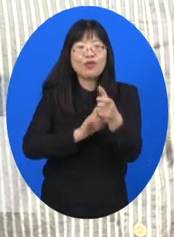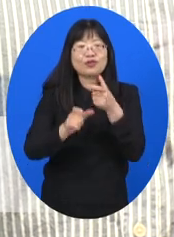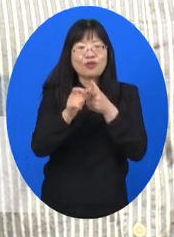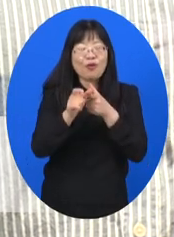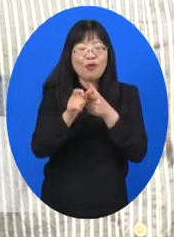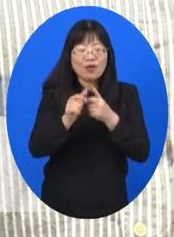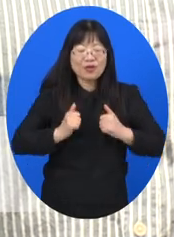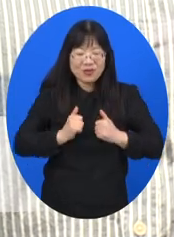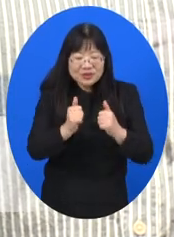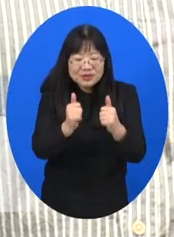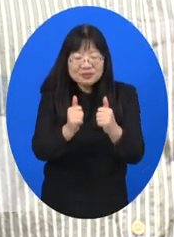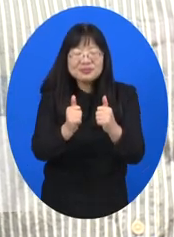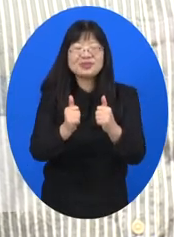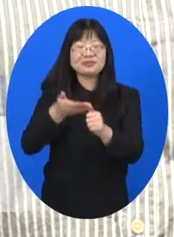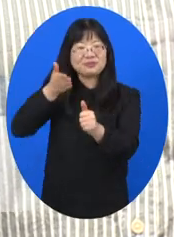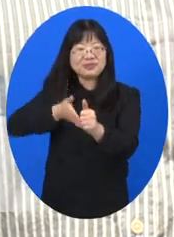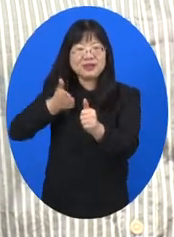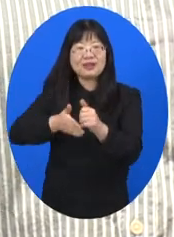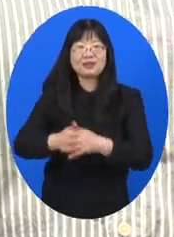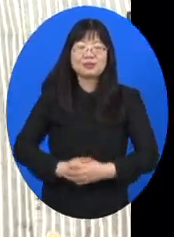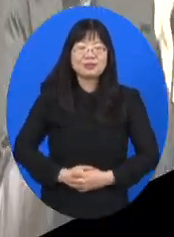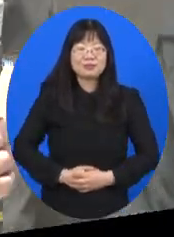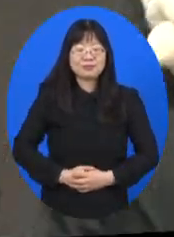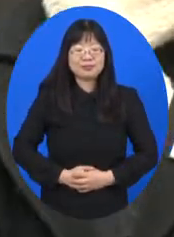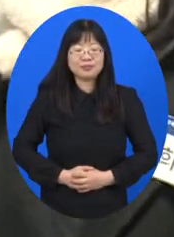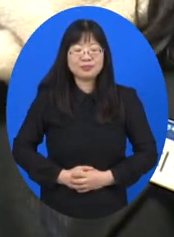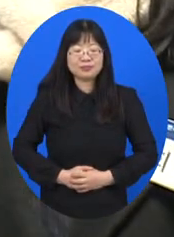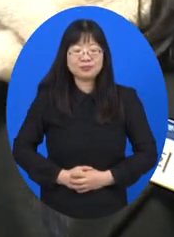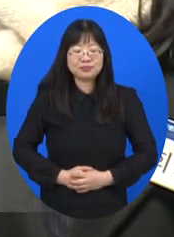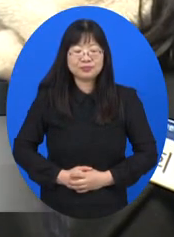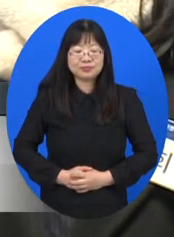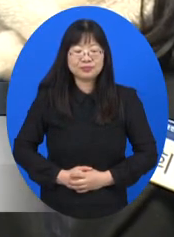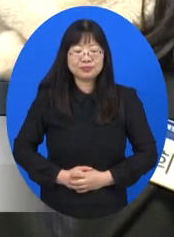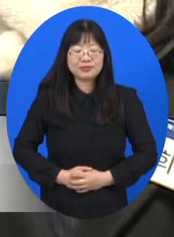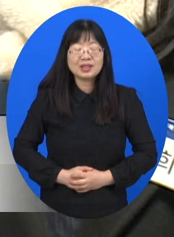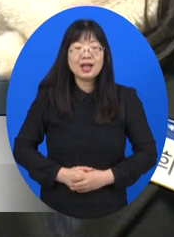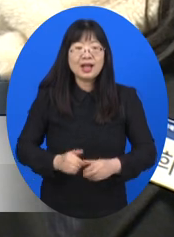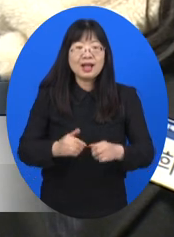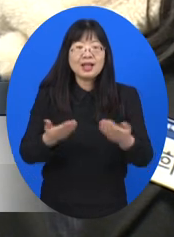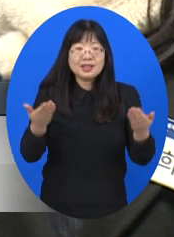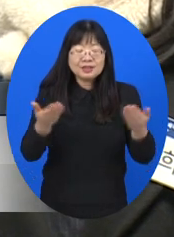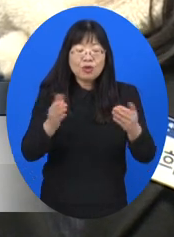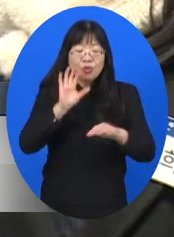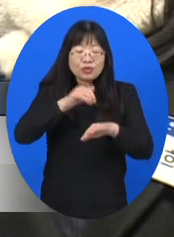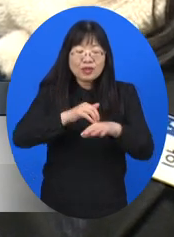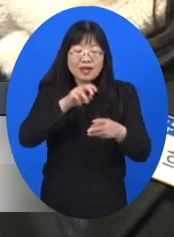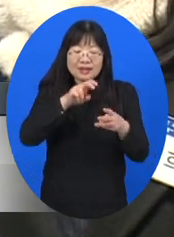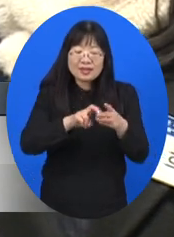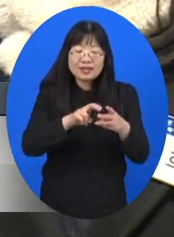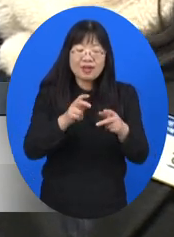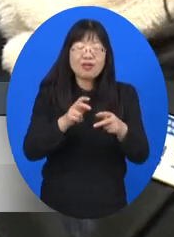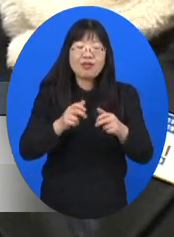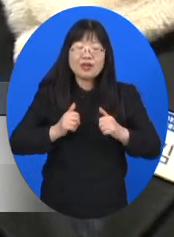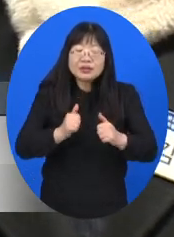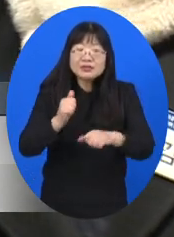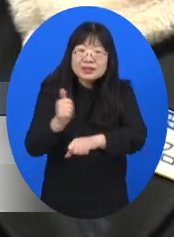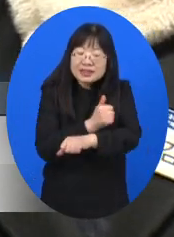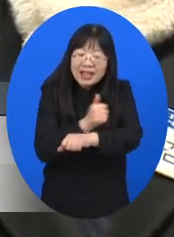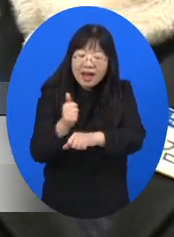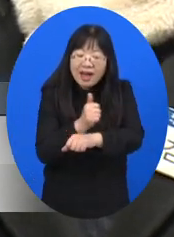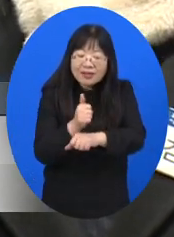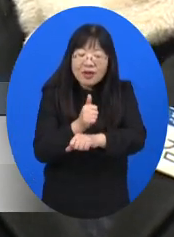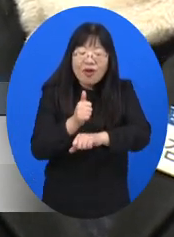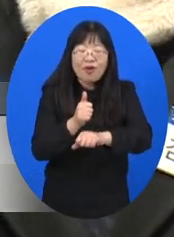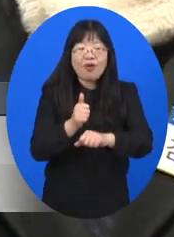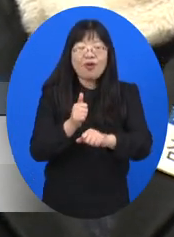해주시는 경기도가 되어주셨으면 감사합니다. 지금 5년 다일 다녀 고